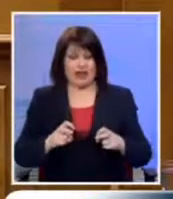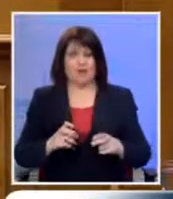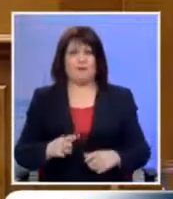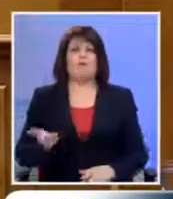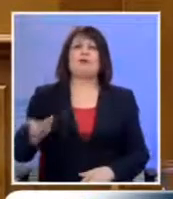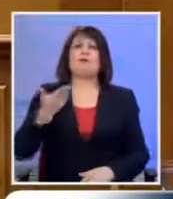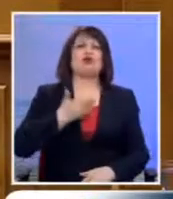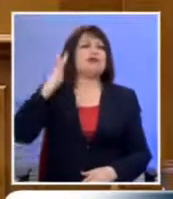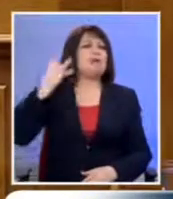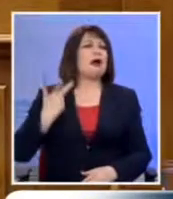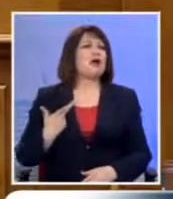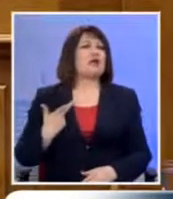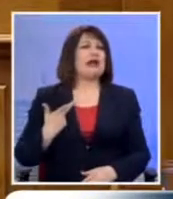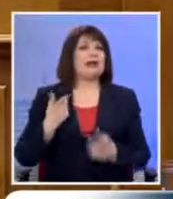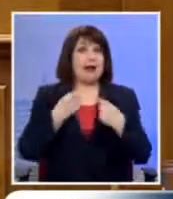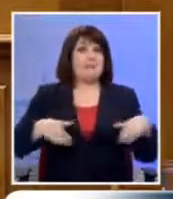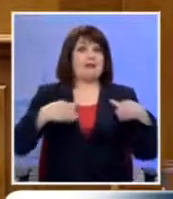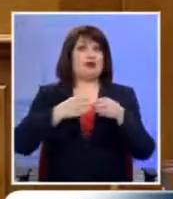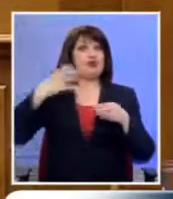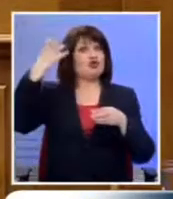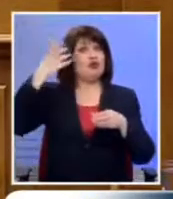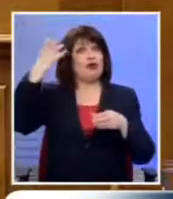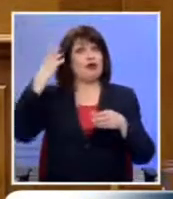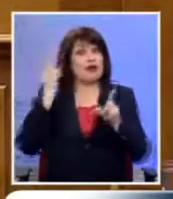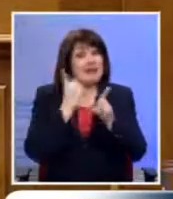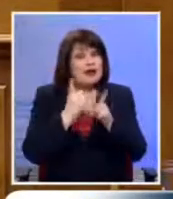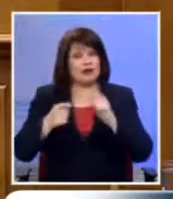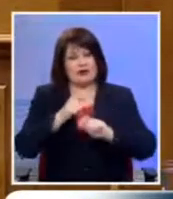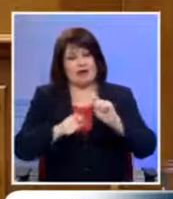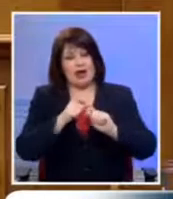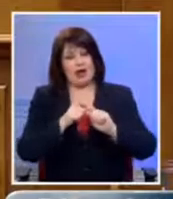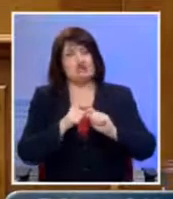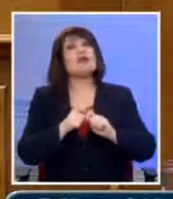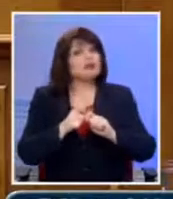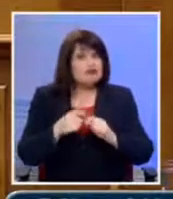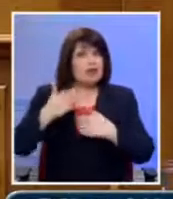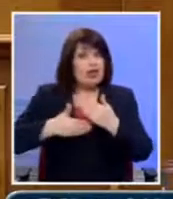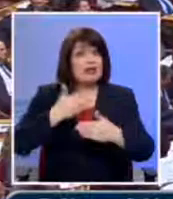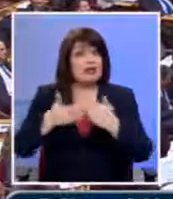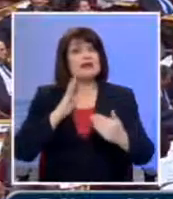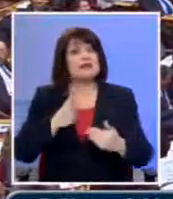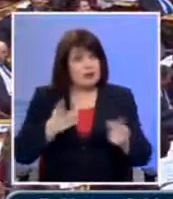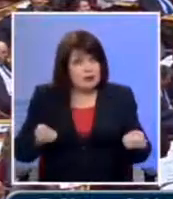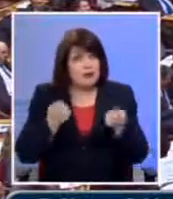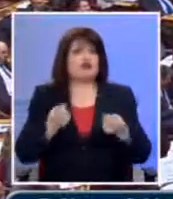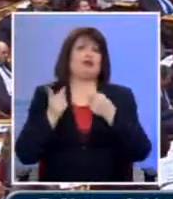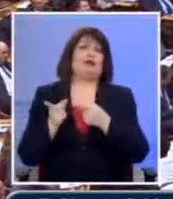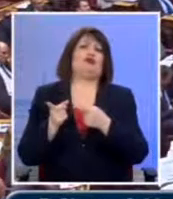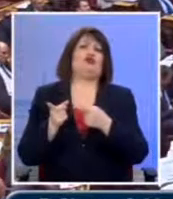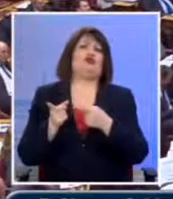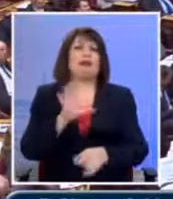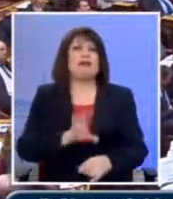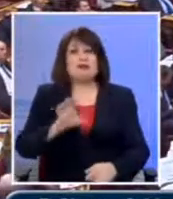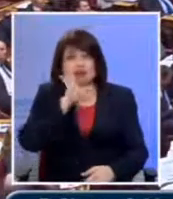κυρία Μπακογιάννη για την Επιτροπή Σοφών Εμπειρογνωμόνων είναι και αυτή μια διαδικασία η οποία μπορεί να αξιοποιηθεί στην αναζήτηση